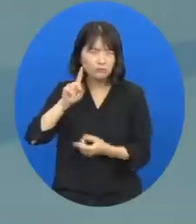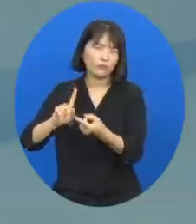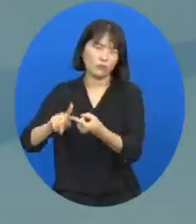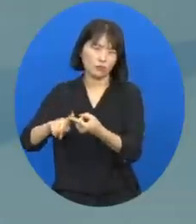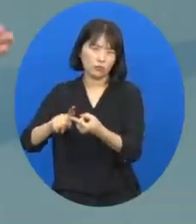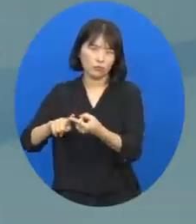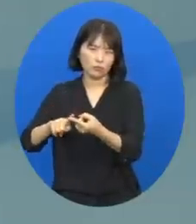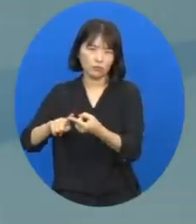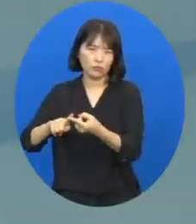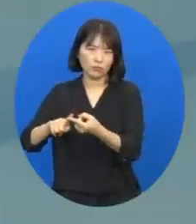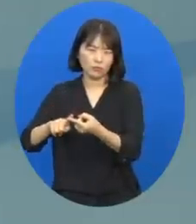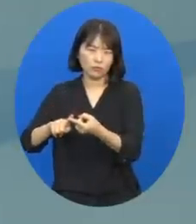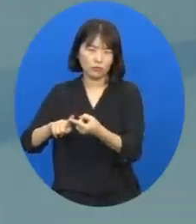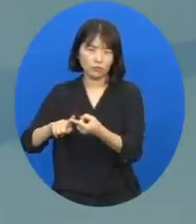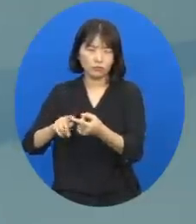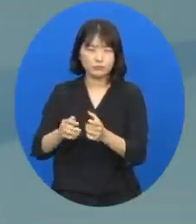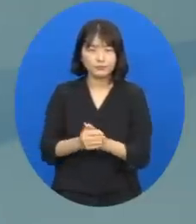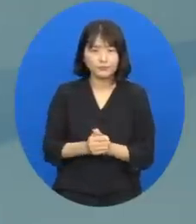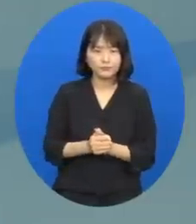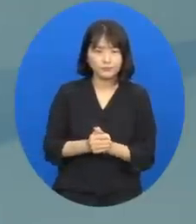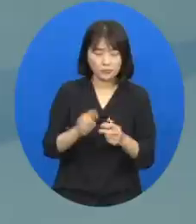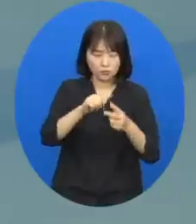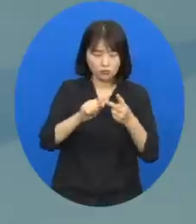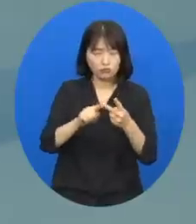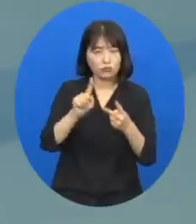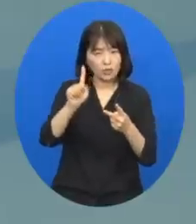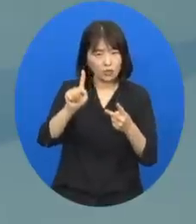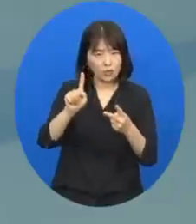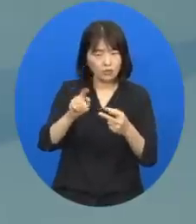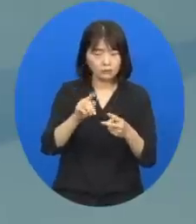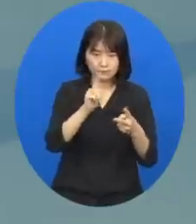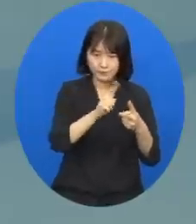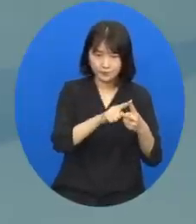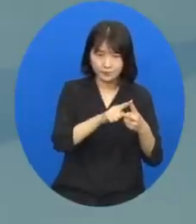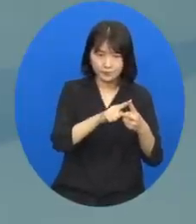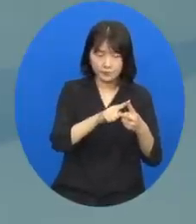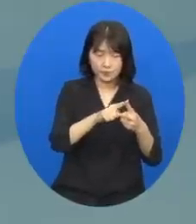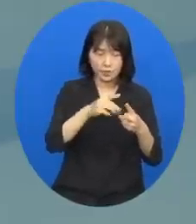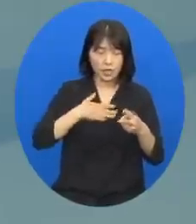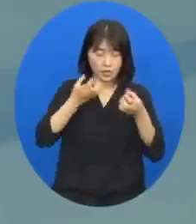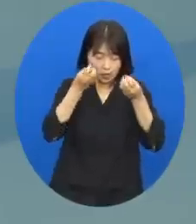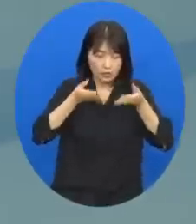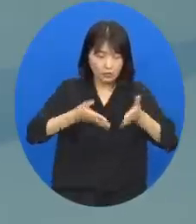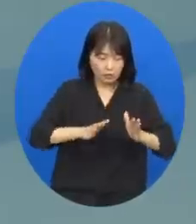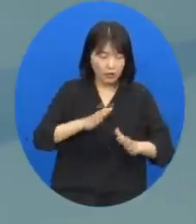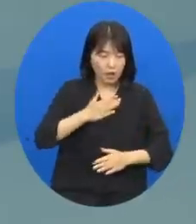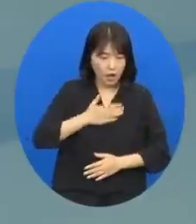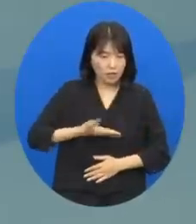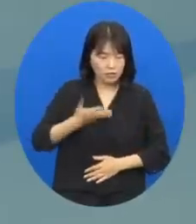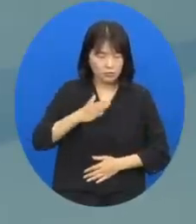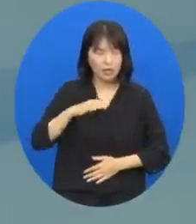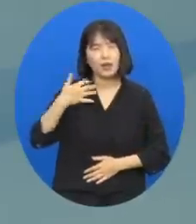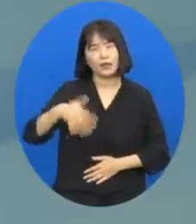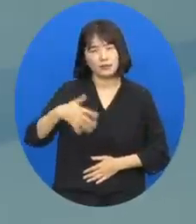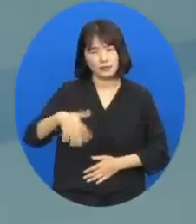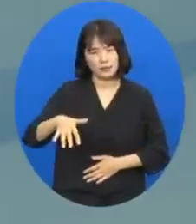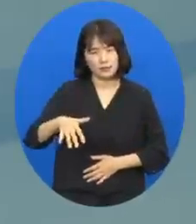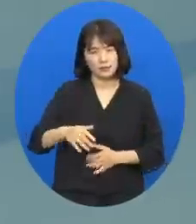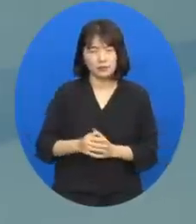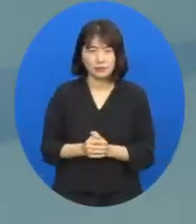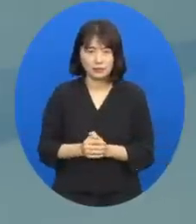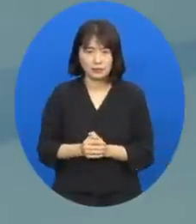경우는요 둘중에 하나입니다 하나는 거듭난 줄 알았지만 아직 거듭나지 않은 경우에요 말씀드린대로